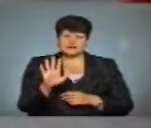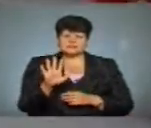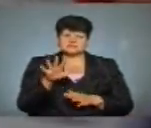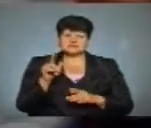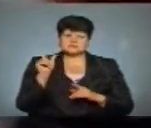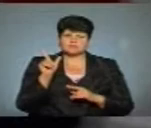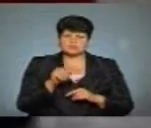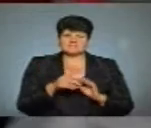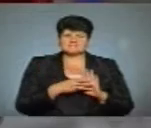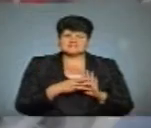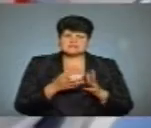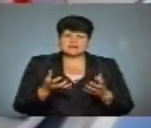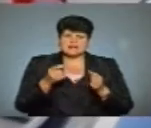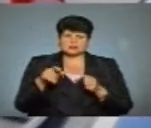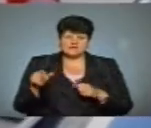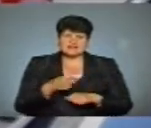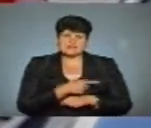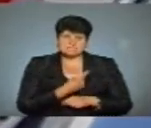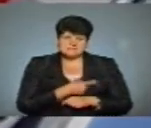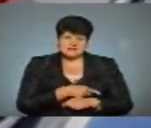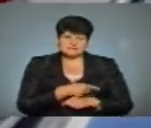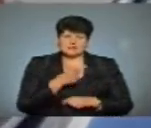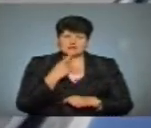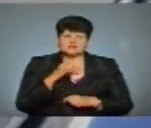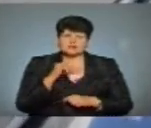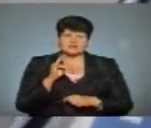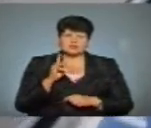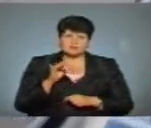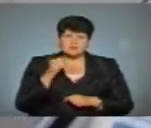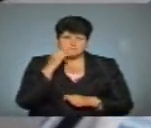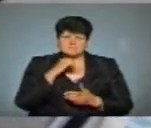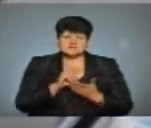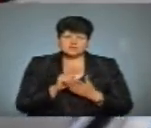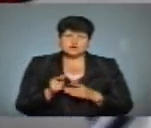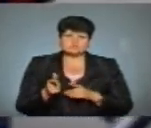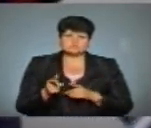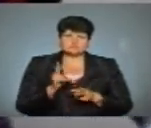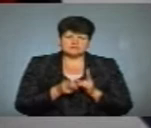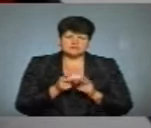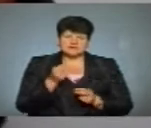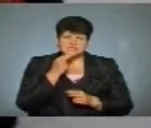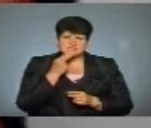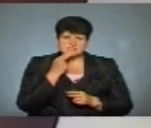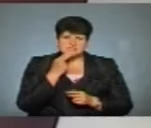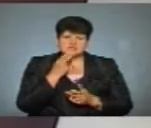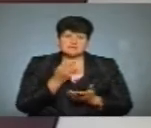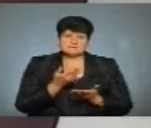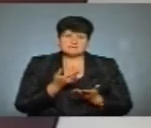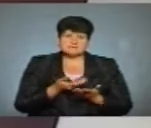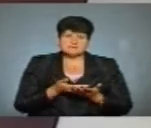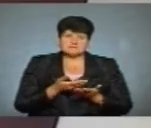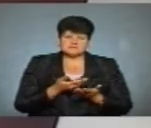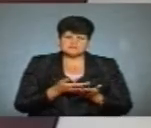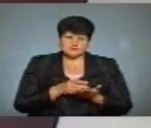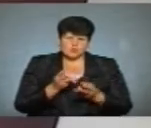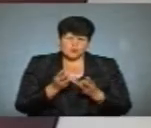виїхали 8 рятувальників, а також медики. За словами Ірини Крупи, пенсіонерка готувала їжу, вона пригоріла і квартира